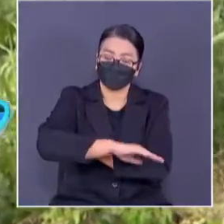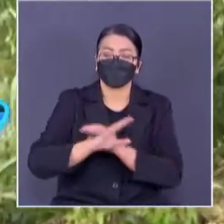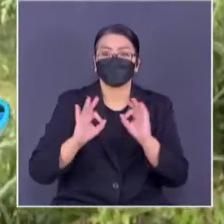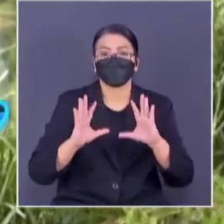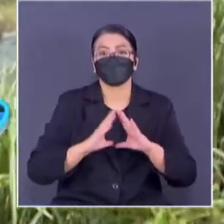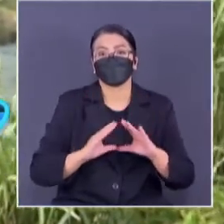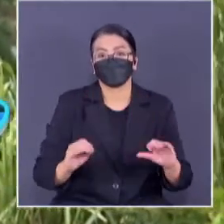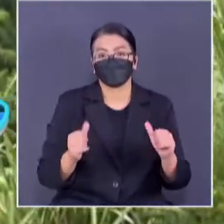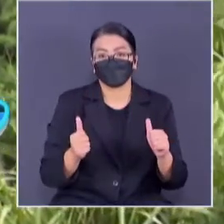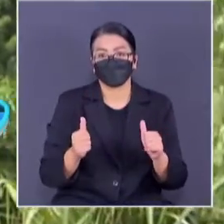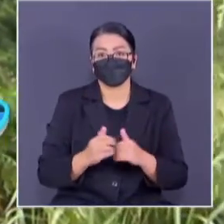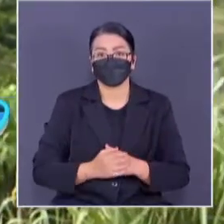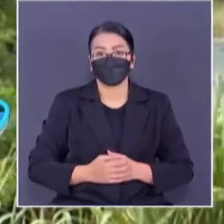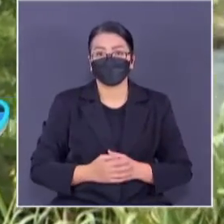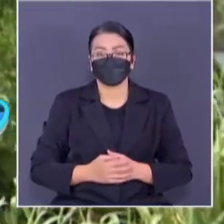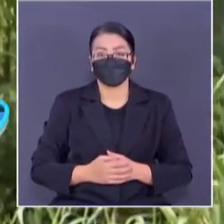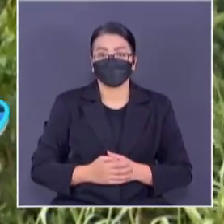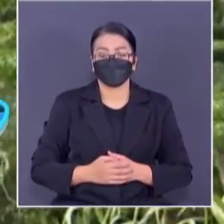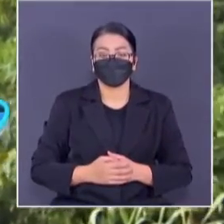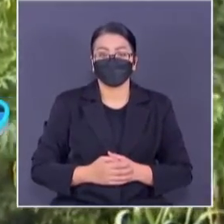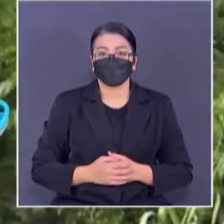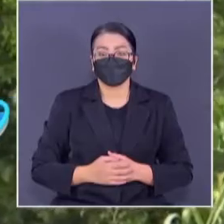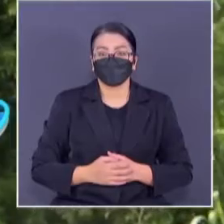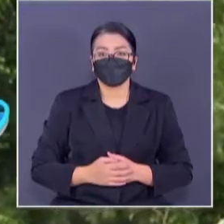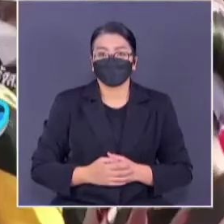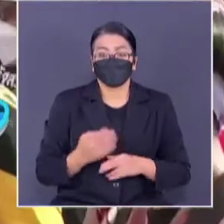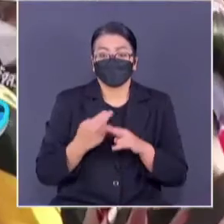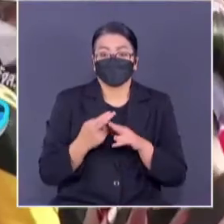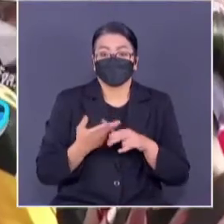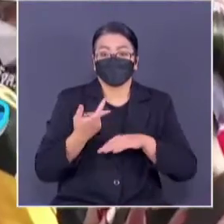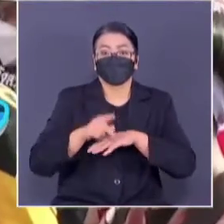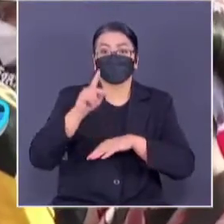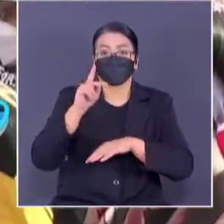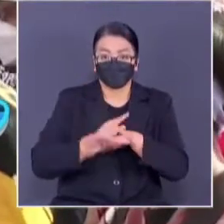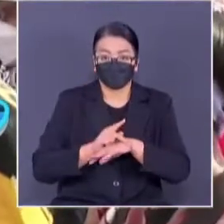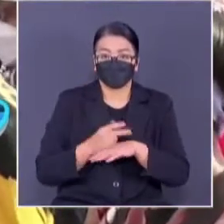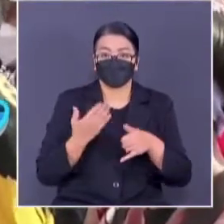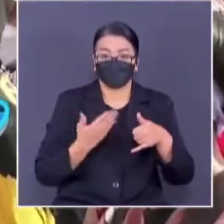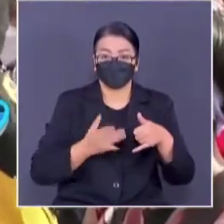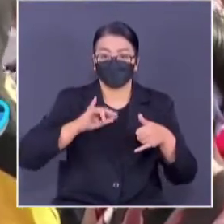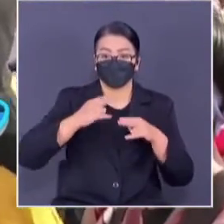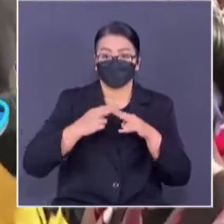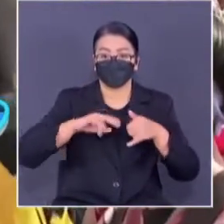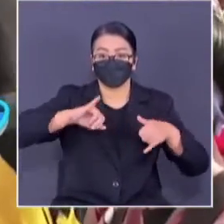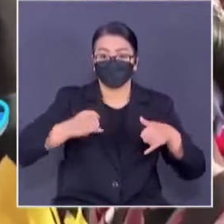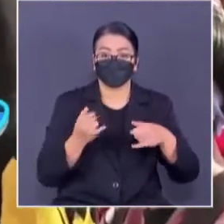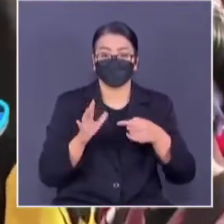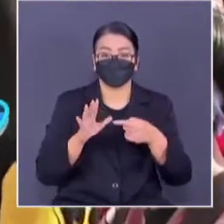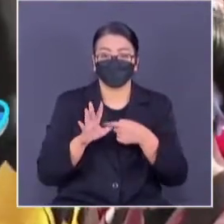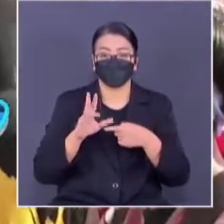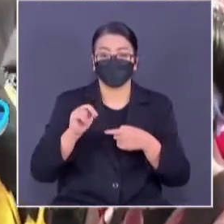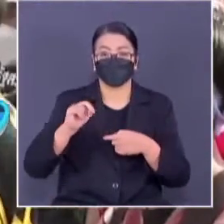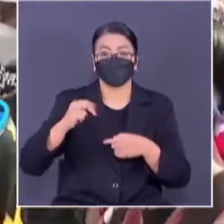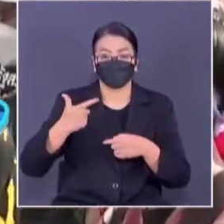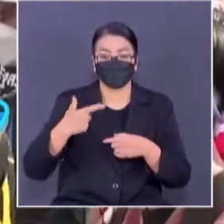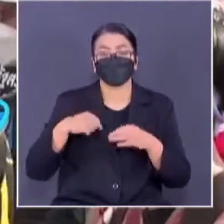านนี้บรรยากาศผ่อนคลายทางด้านนายจำนงหนูพันธ์ประธานพีมูฟก็บอกว่าพอใจในมติครม.เมื่อวานนี้